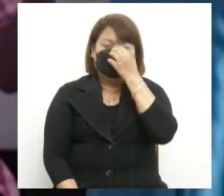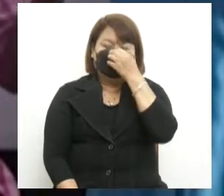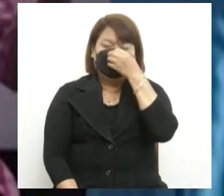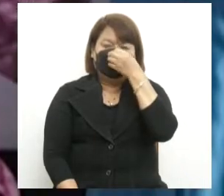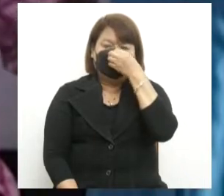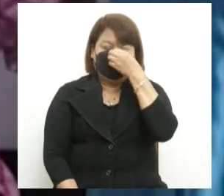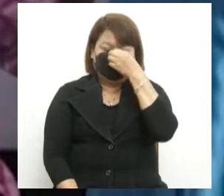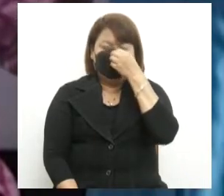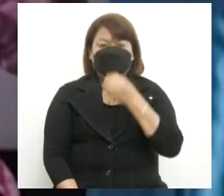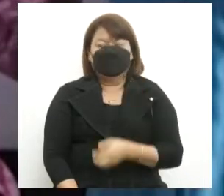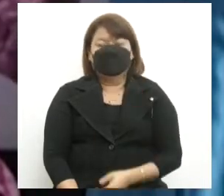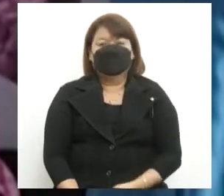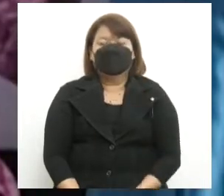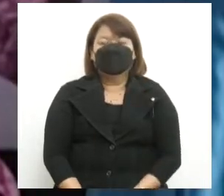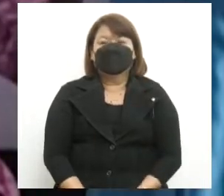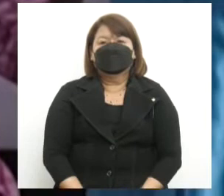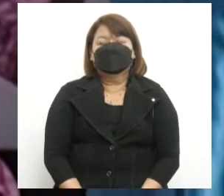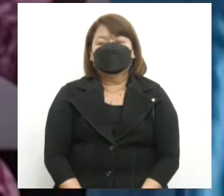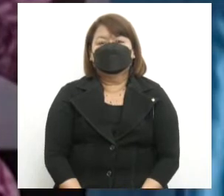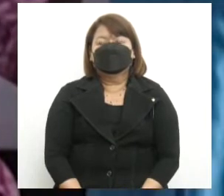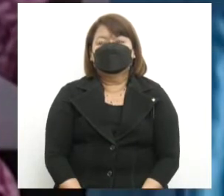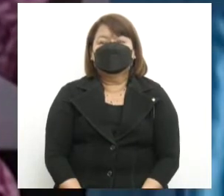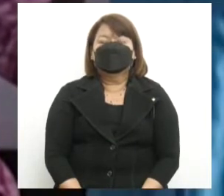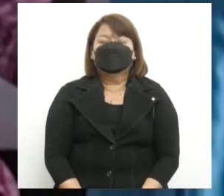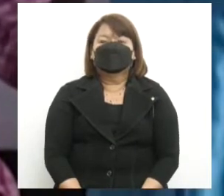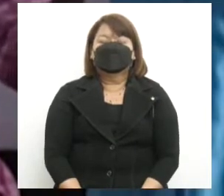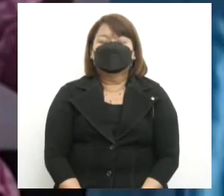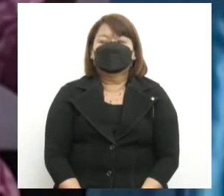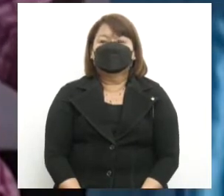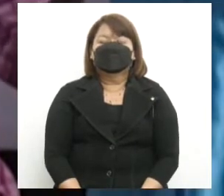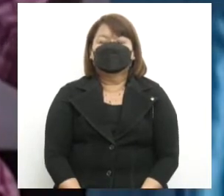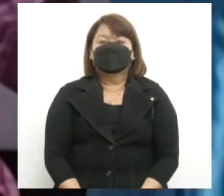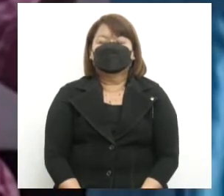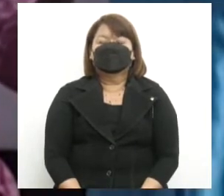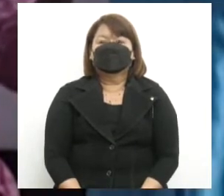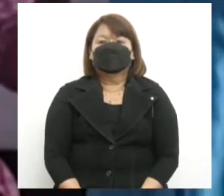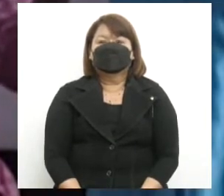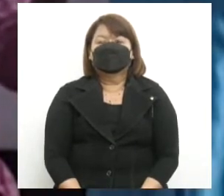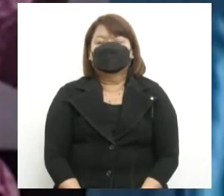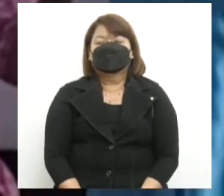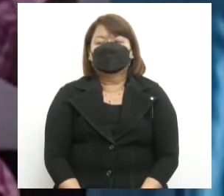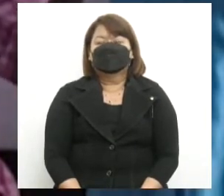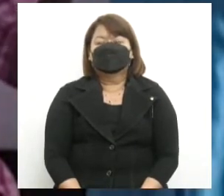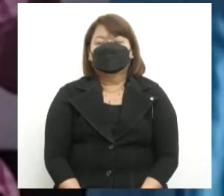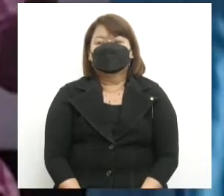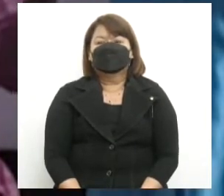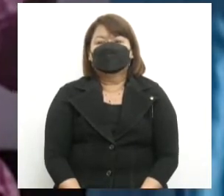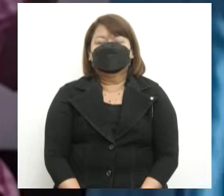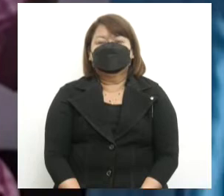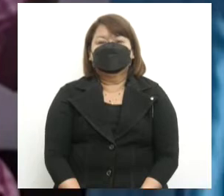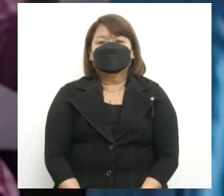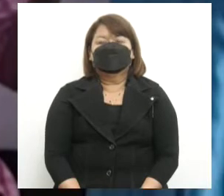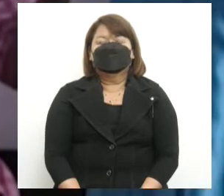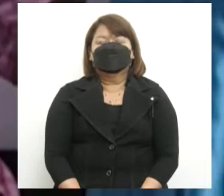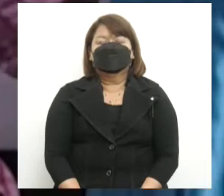ธอฉันนี้โอ้สุดชีวิตพระภัยมณี